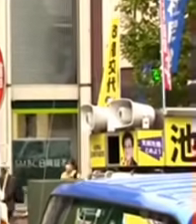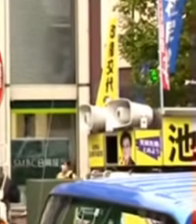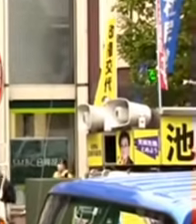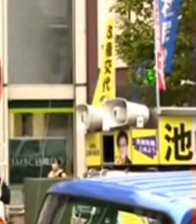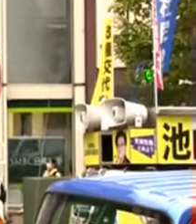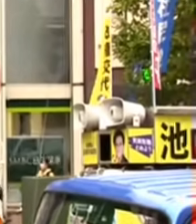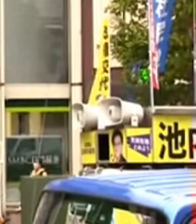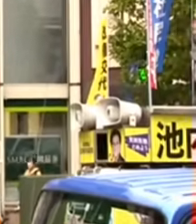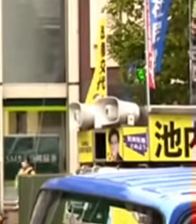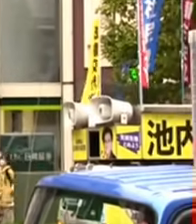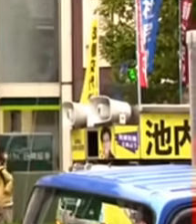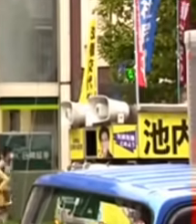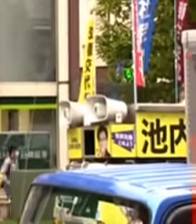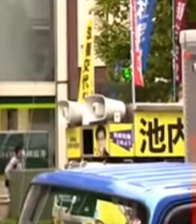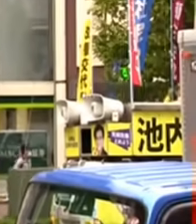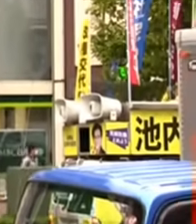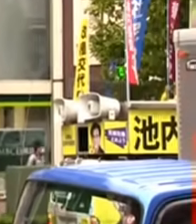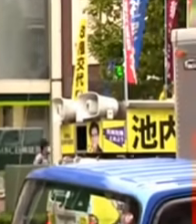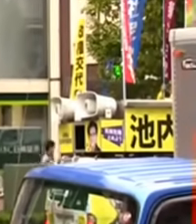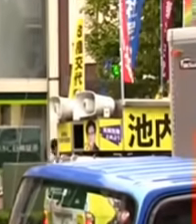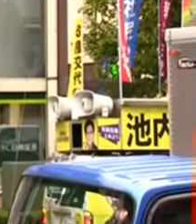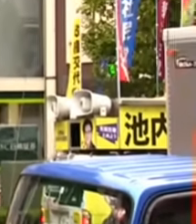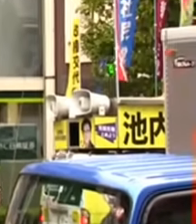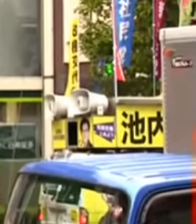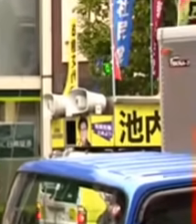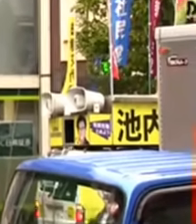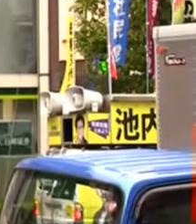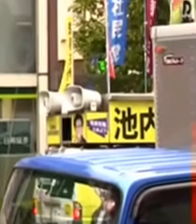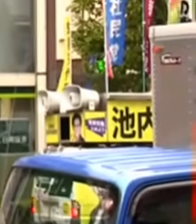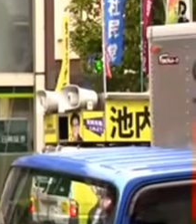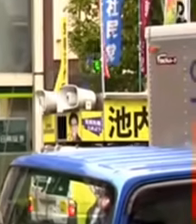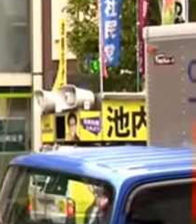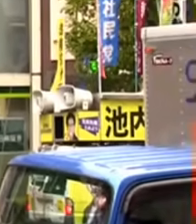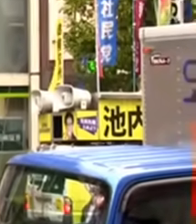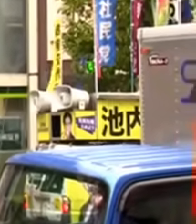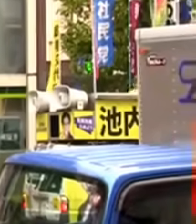終了いたします。ご近所の皆様、ご協力を大変ありがとうございました。